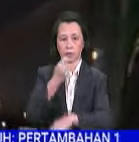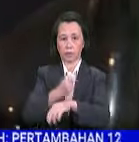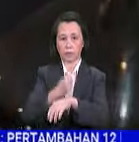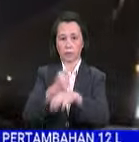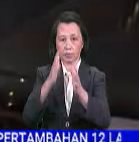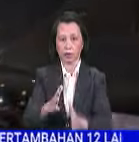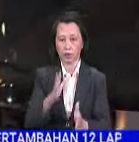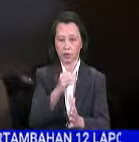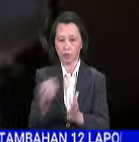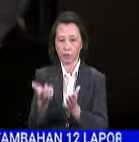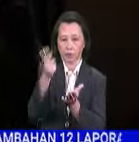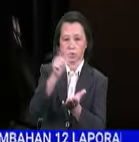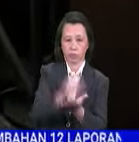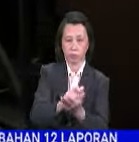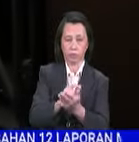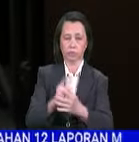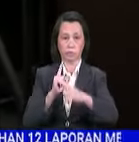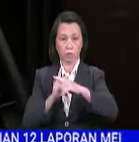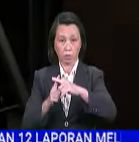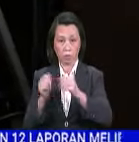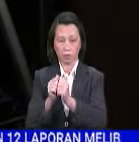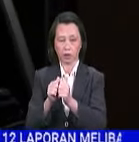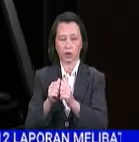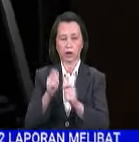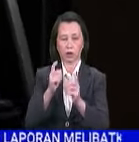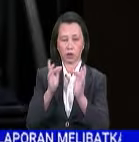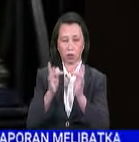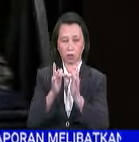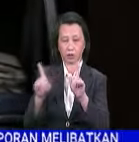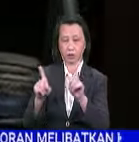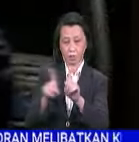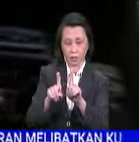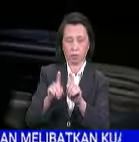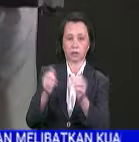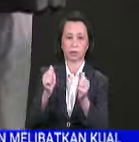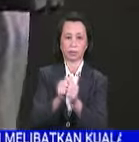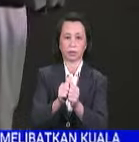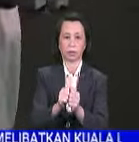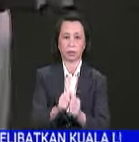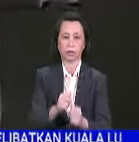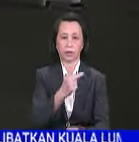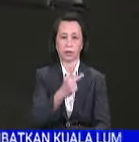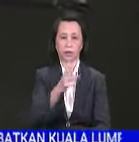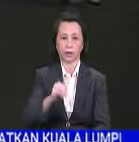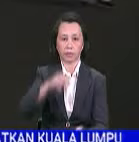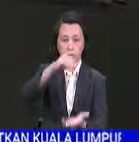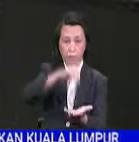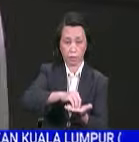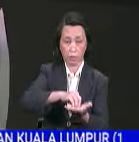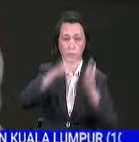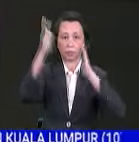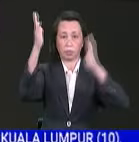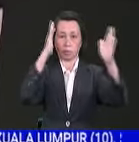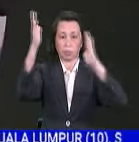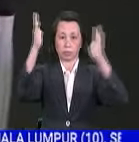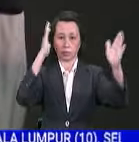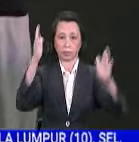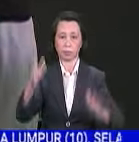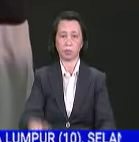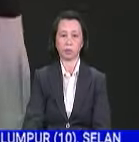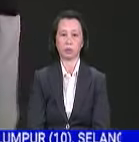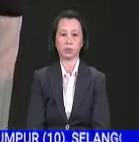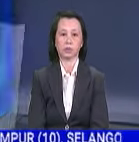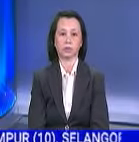dan melaporkan kes positif serta kontak rapat kepada pihak Kementerian Kesihatan di Malaysia.